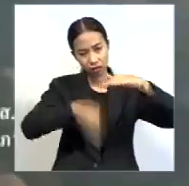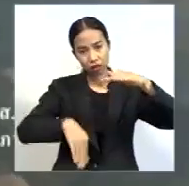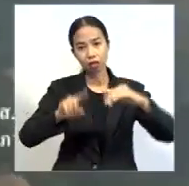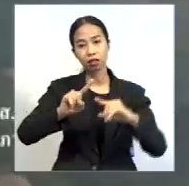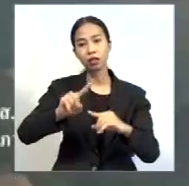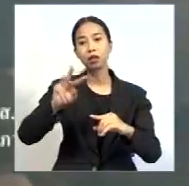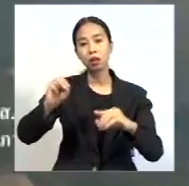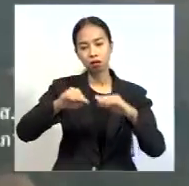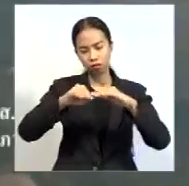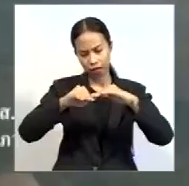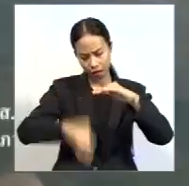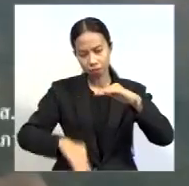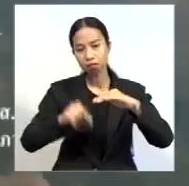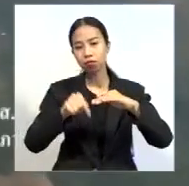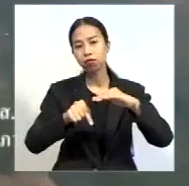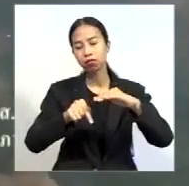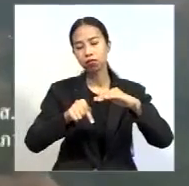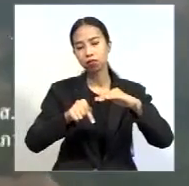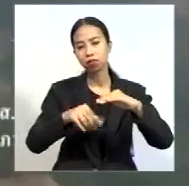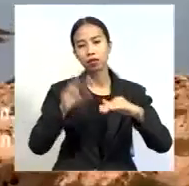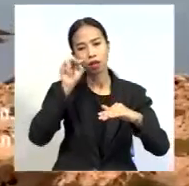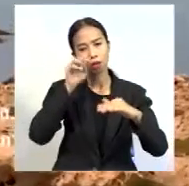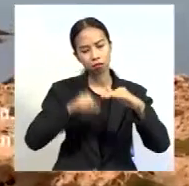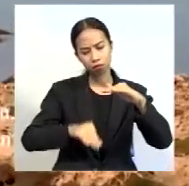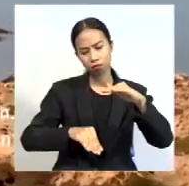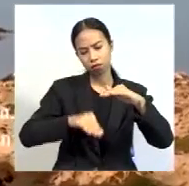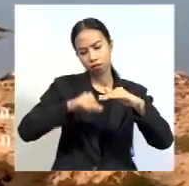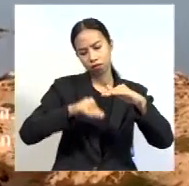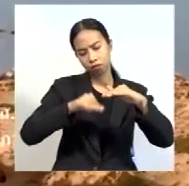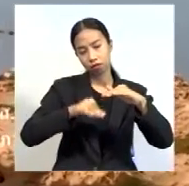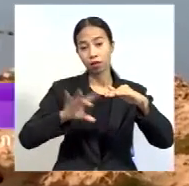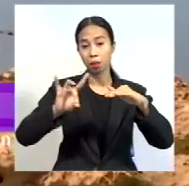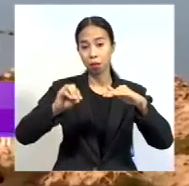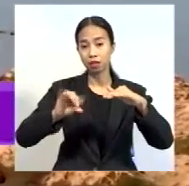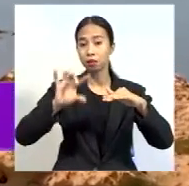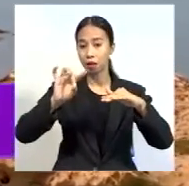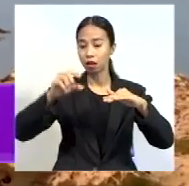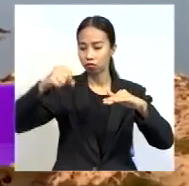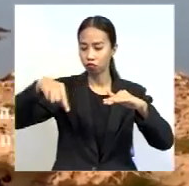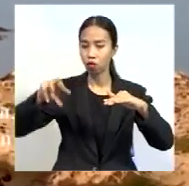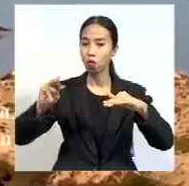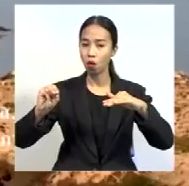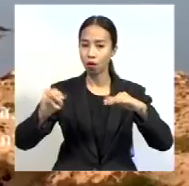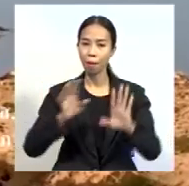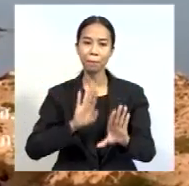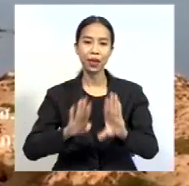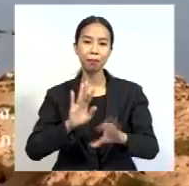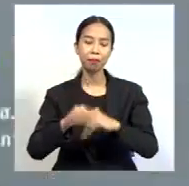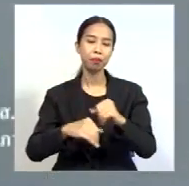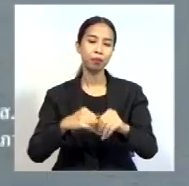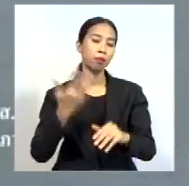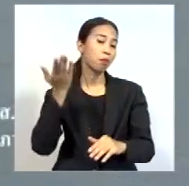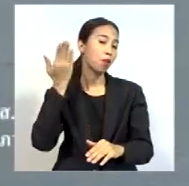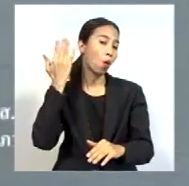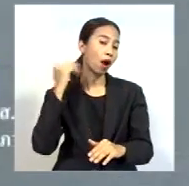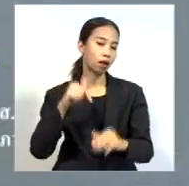ที่ศูนย์อุทกวิทยาหนองคายกรมทรัพยากรน้ำอยู่แค่88เซนติเมตรเท่านั้นค่ะเทียบกับช่วงเดียวกันของเมื่อวานนี้ลดลง